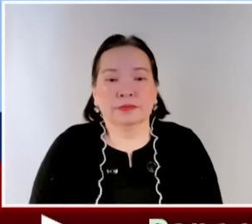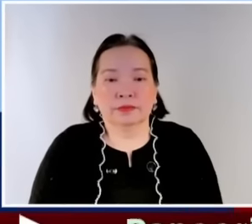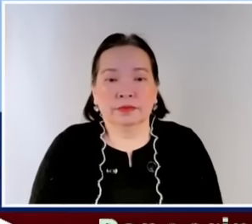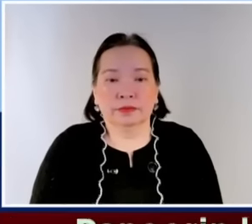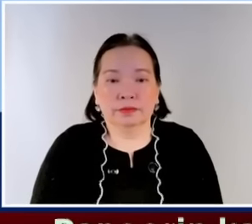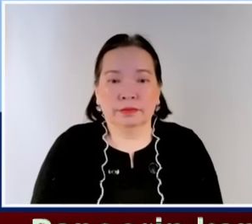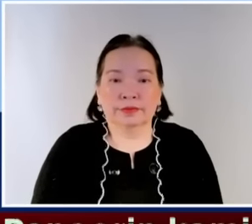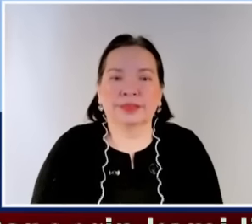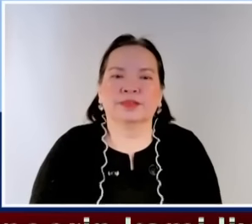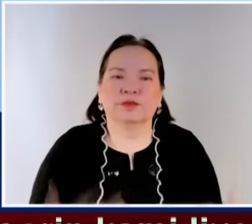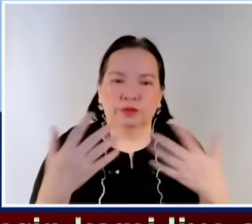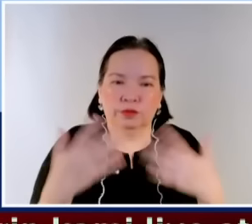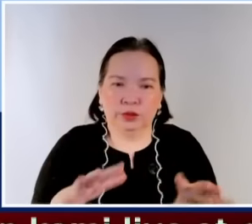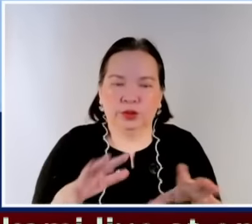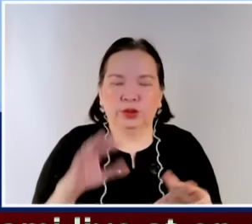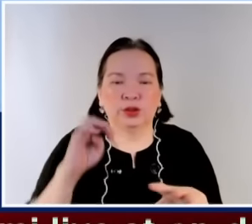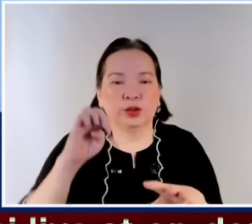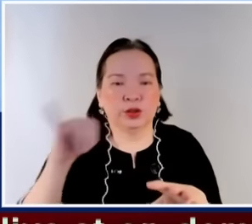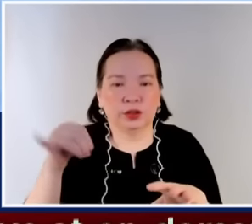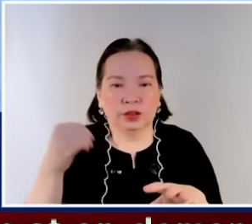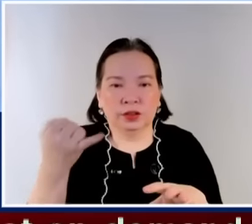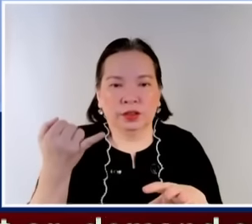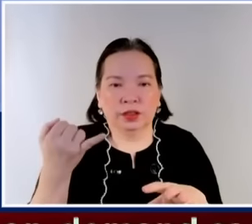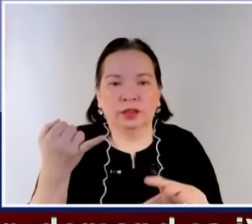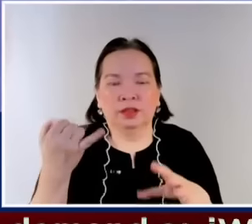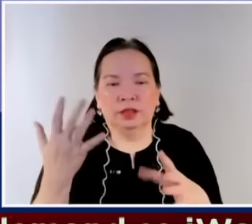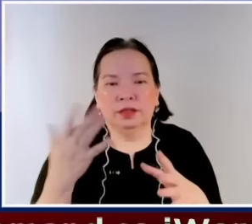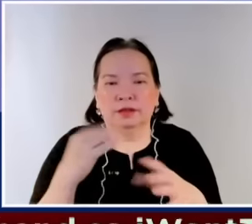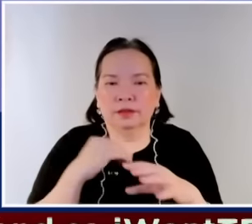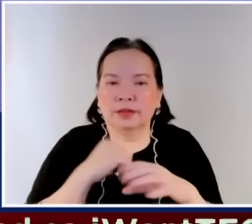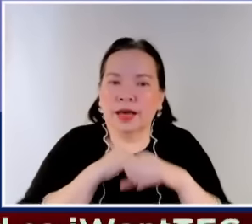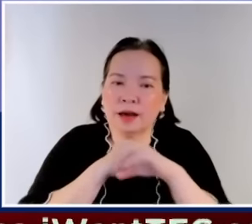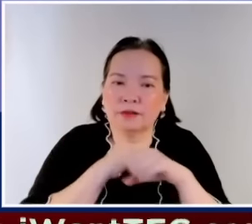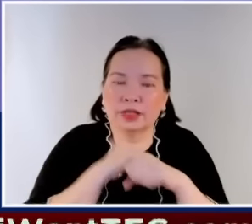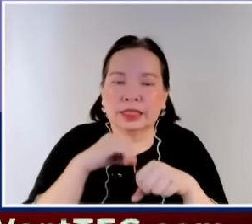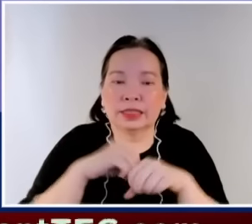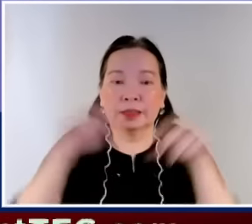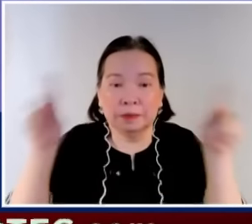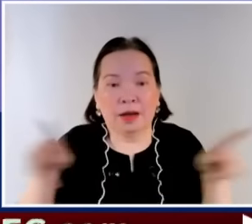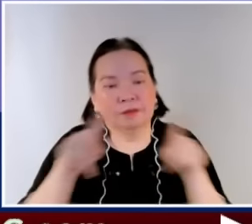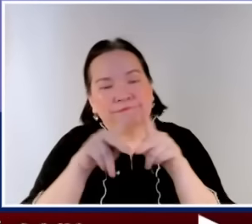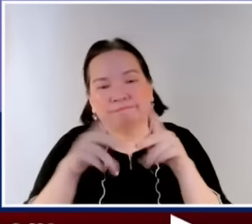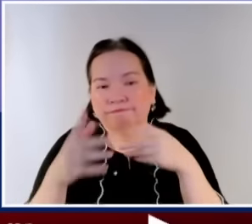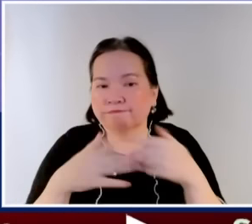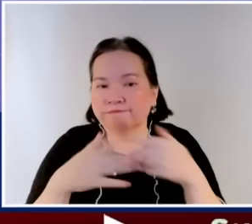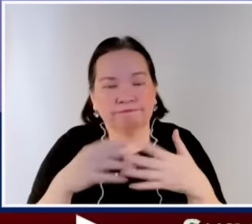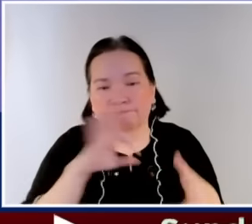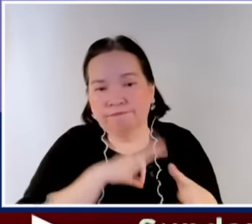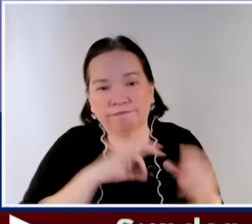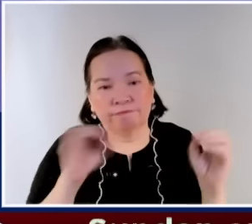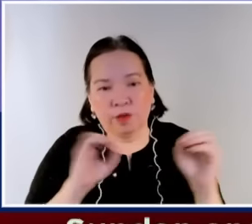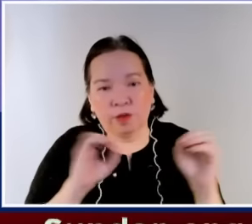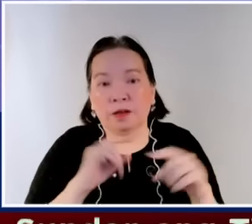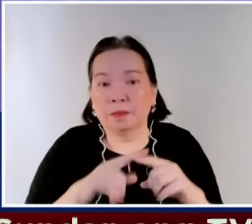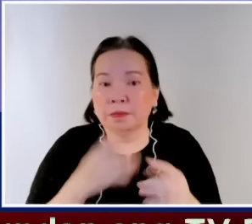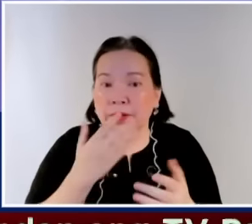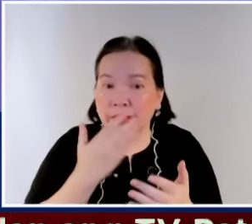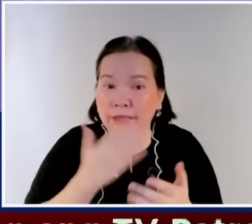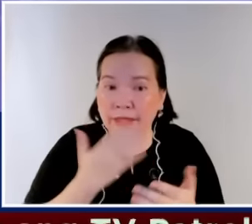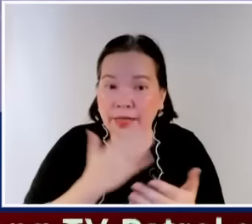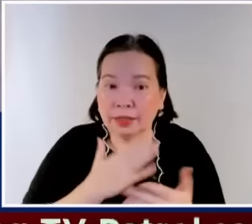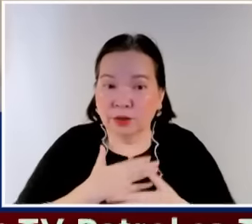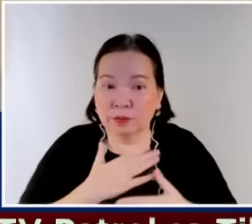Natapos na ang kampanya ni EJ Obiena sa Paris Olympics, hindi man siya nakapag-uwi ng medalya, may magandang balita naman siya para sa